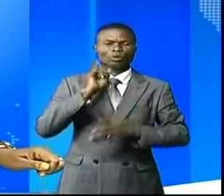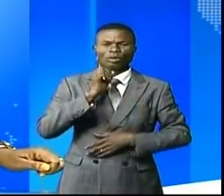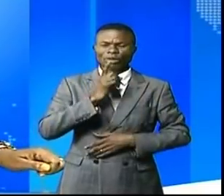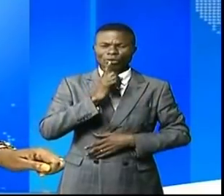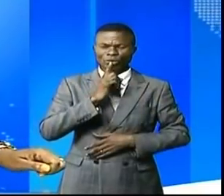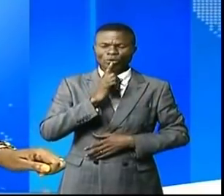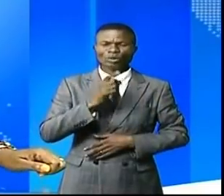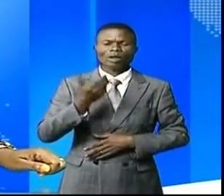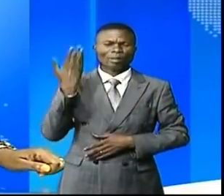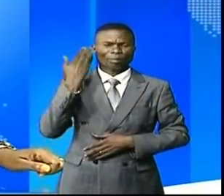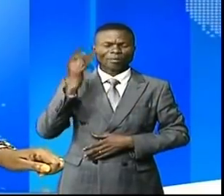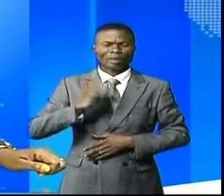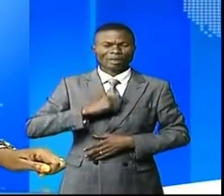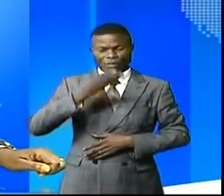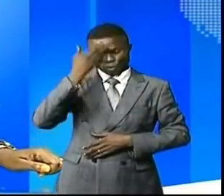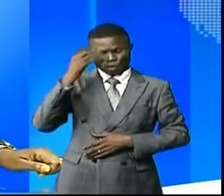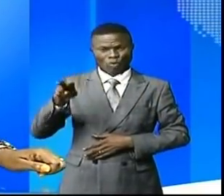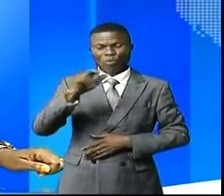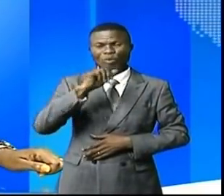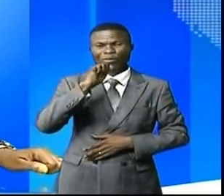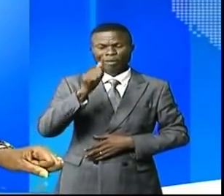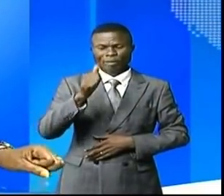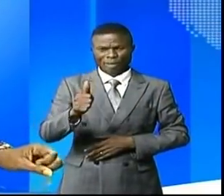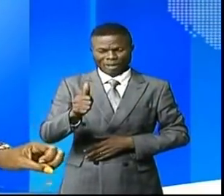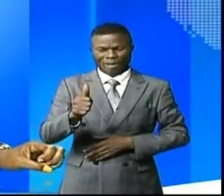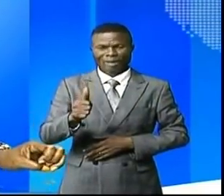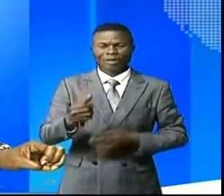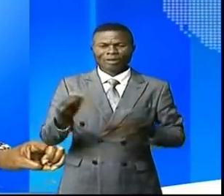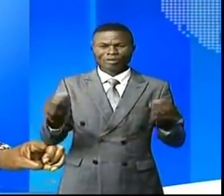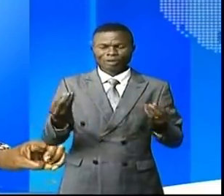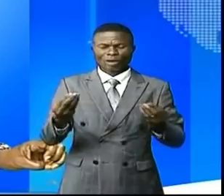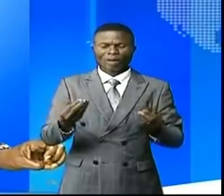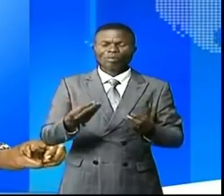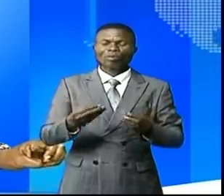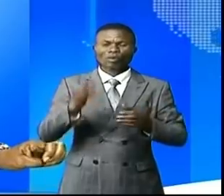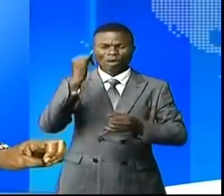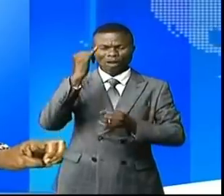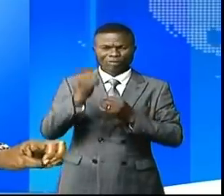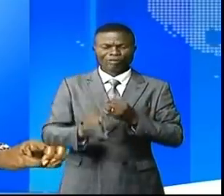Luamba. Mais avant cela, tout à l'heure à 20h, Françoise